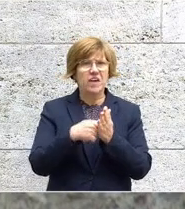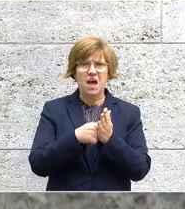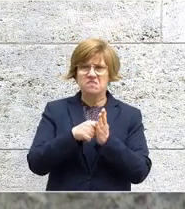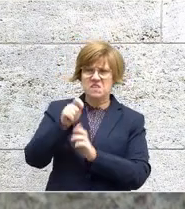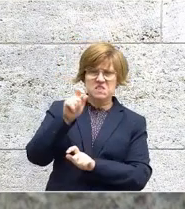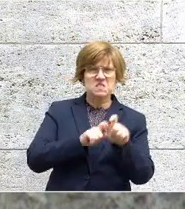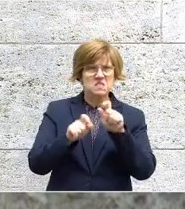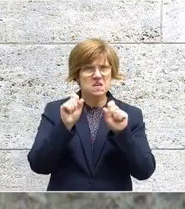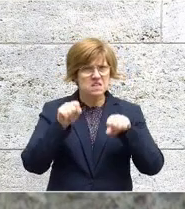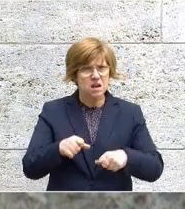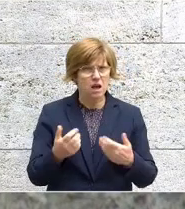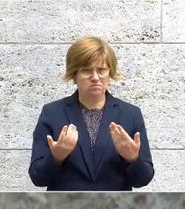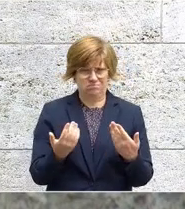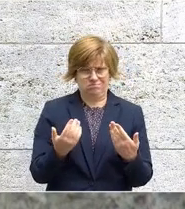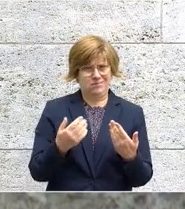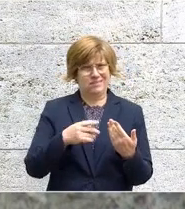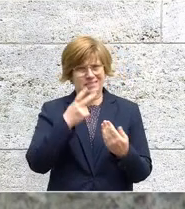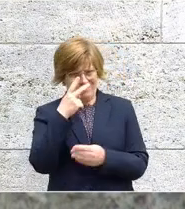in Frage gestellt werden.